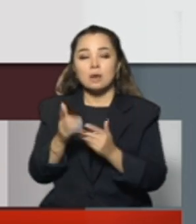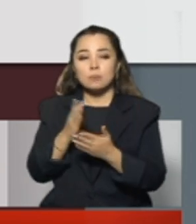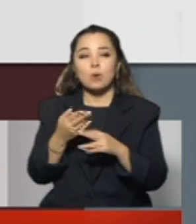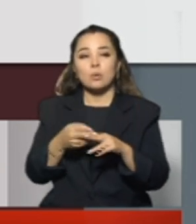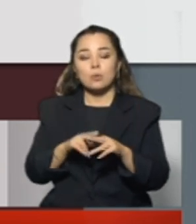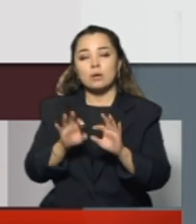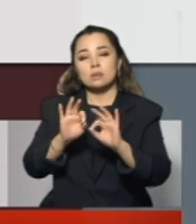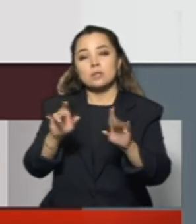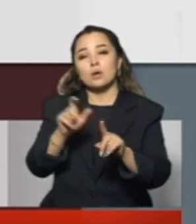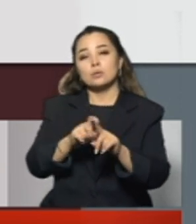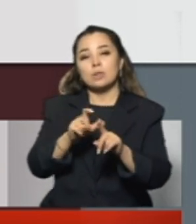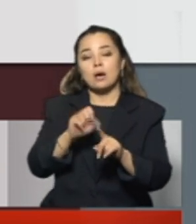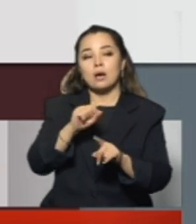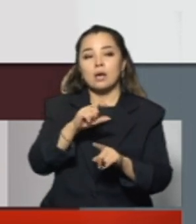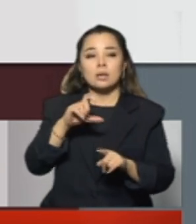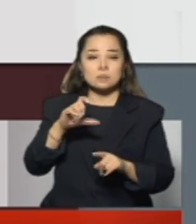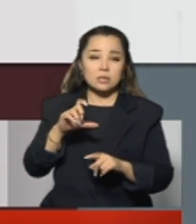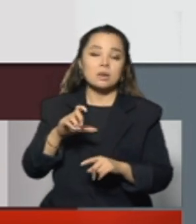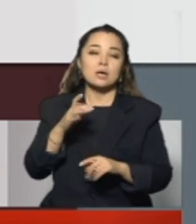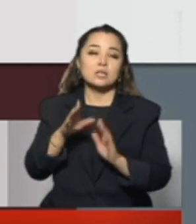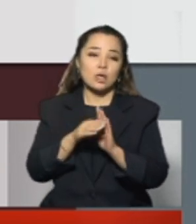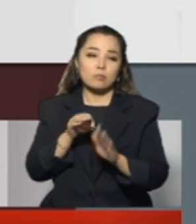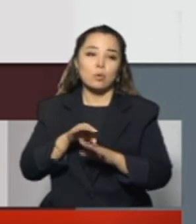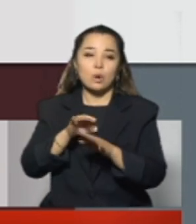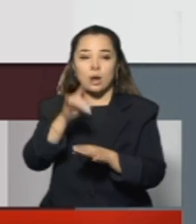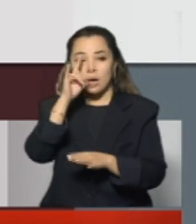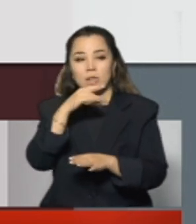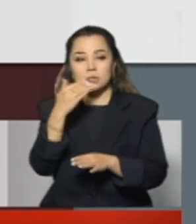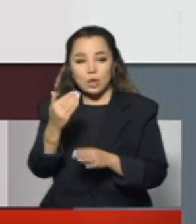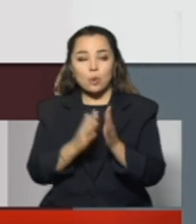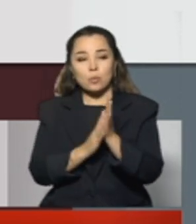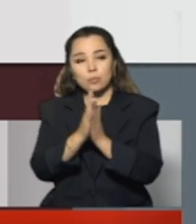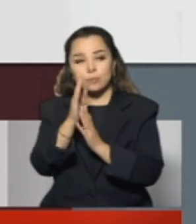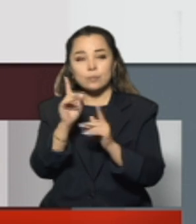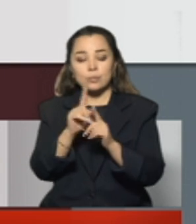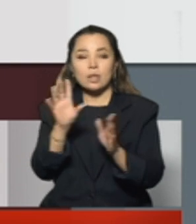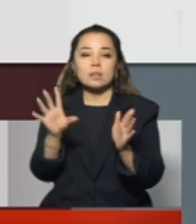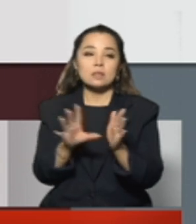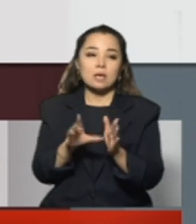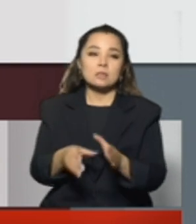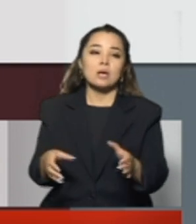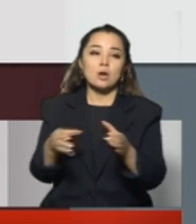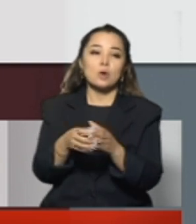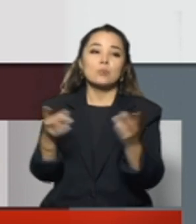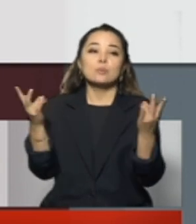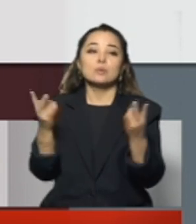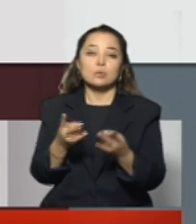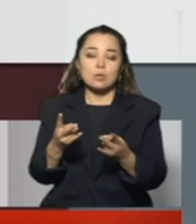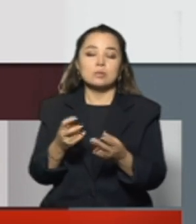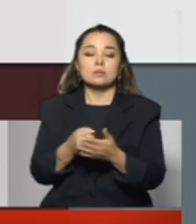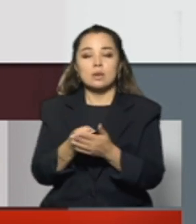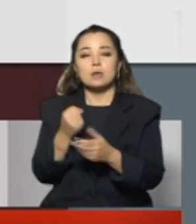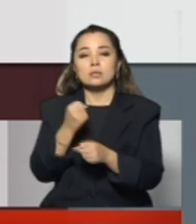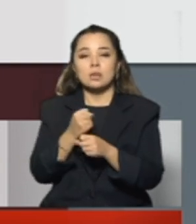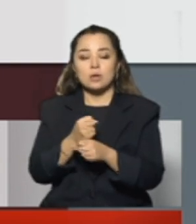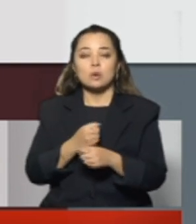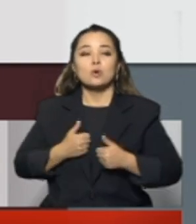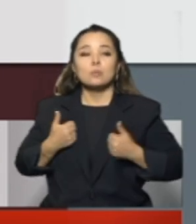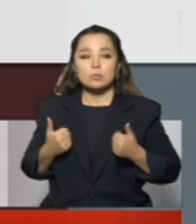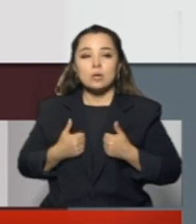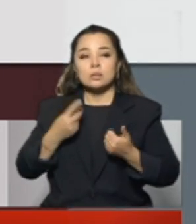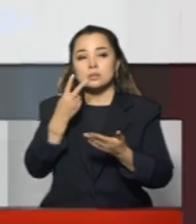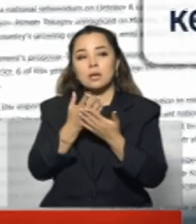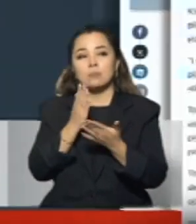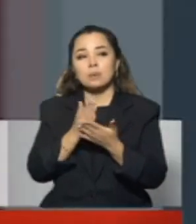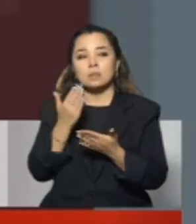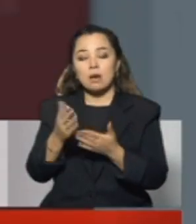Оның тілшісінің сөзінше, АЭС жайлы референдум Қазақстанның өсіп келе жатқан энергетикалық мұқтаждықты еңсеруге деген ұмтылысын байқатып